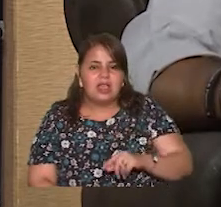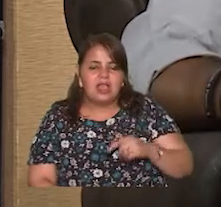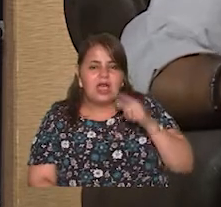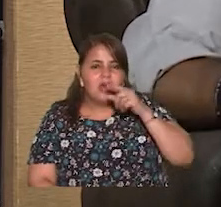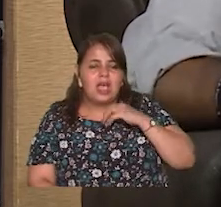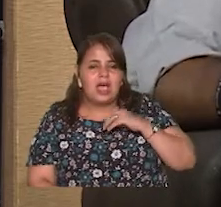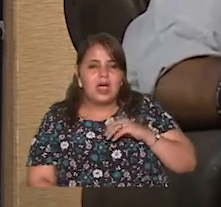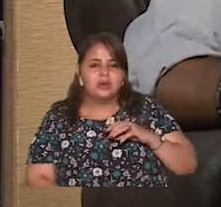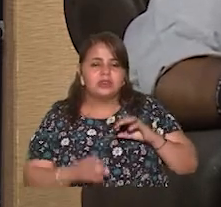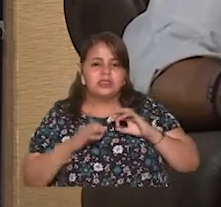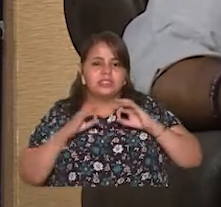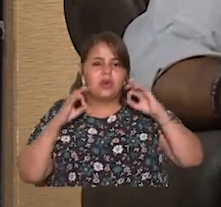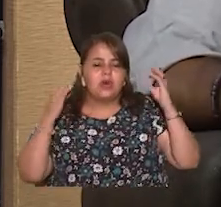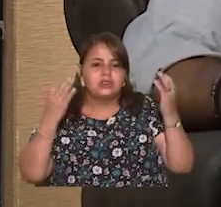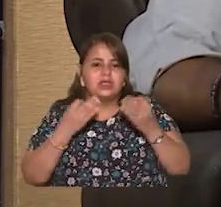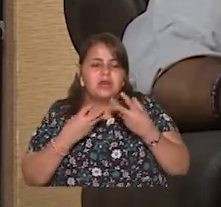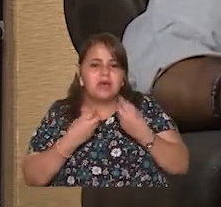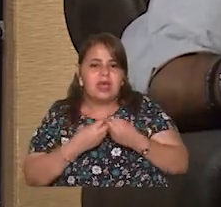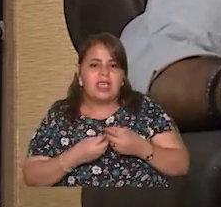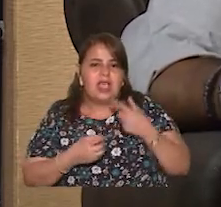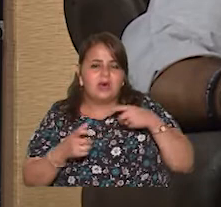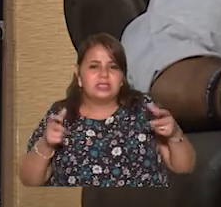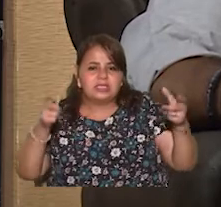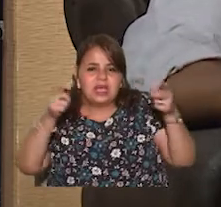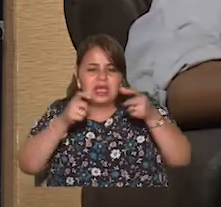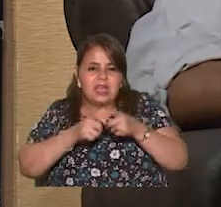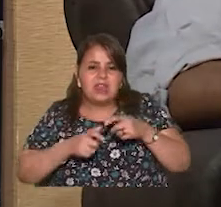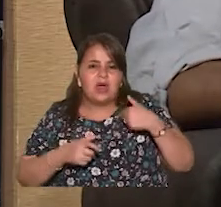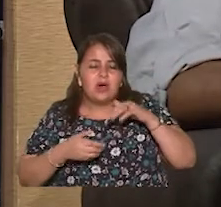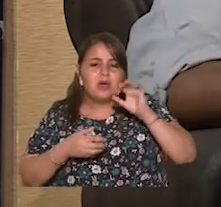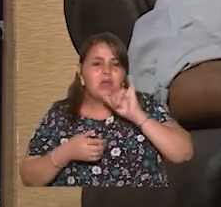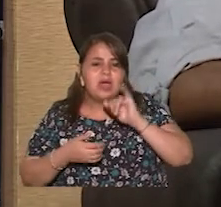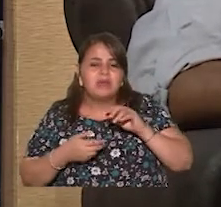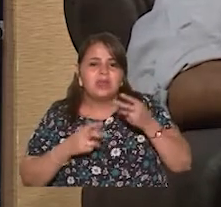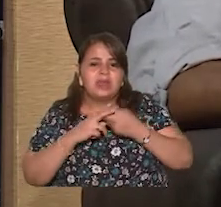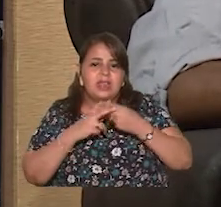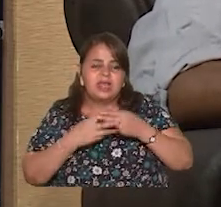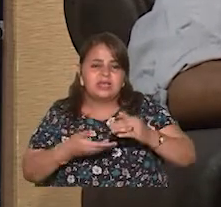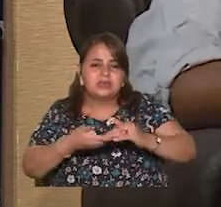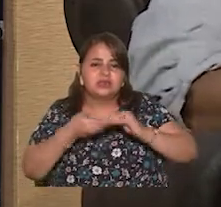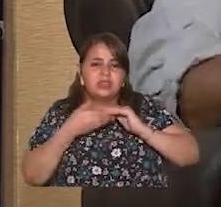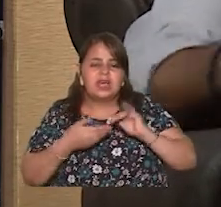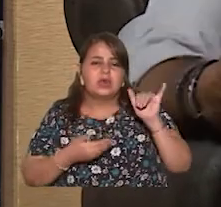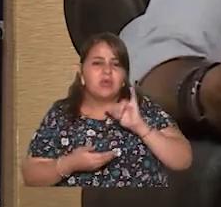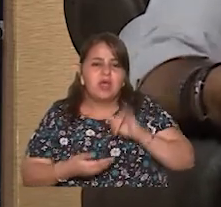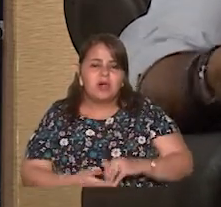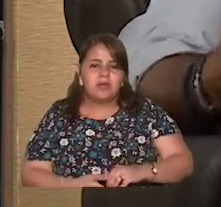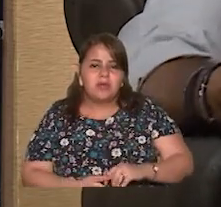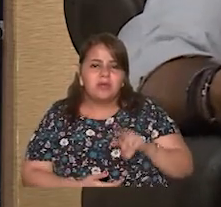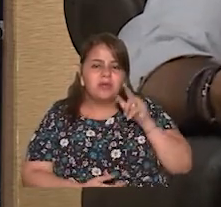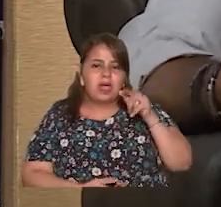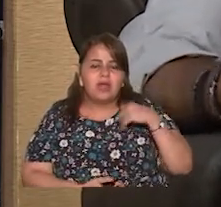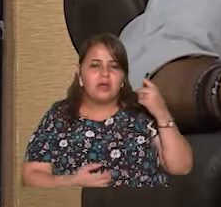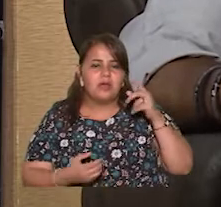دايره حواليا، محتاج ان انا ابقى دايما عايش في جسد عشان يساعدوني، فمحتاج منتر يعني مرشد، محتاج واحد